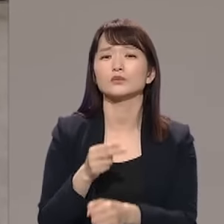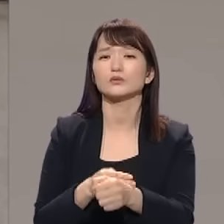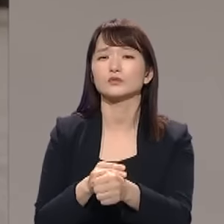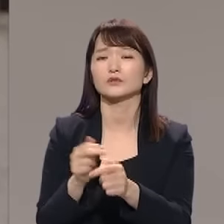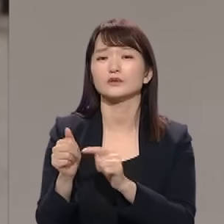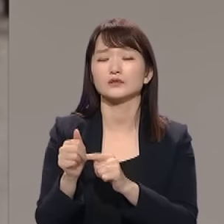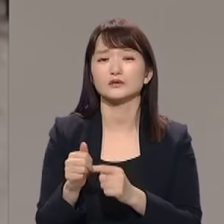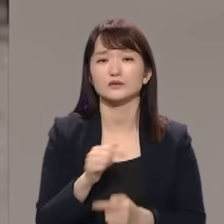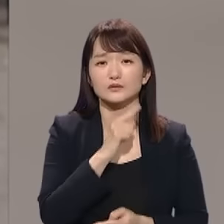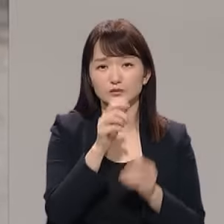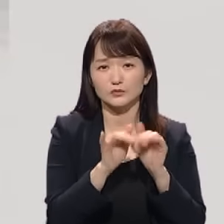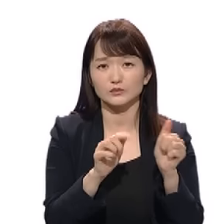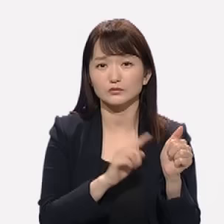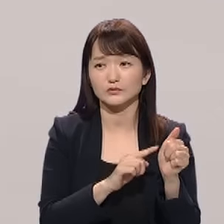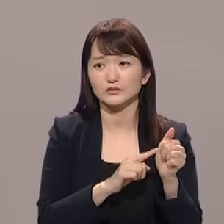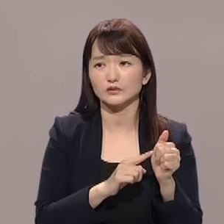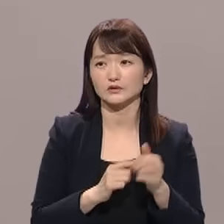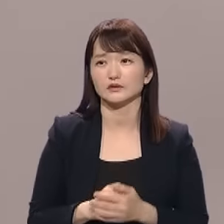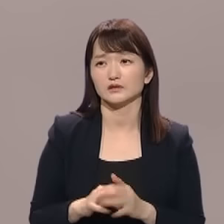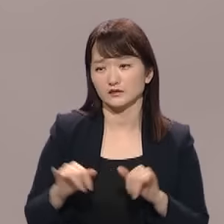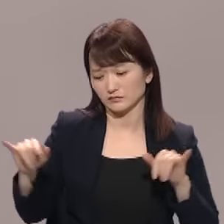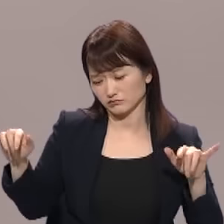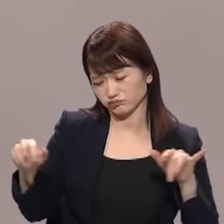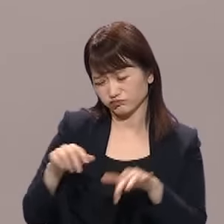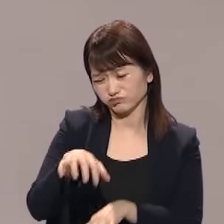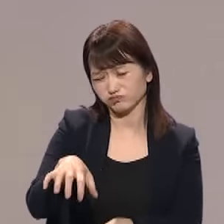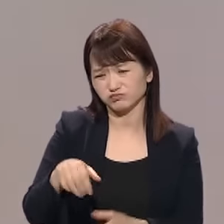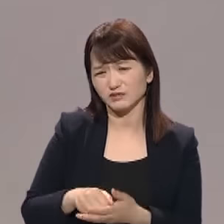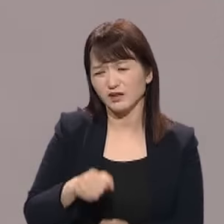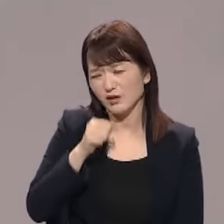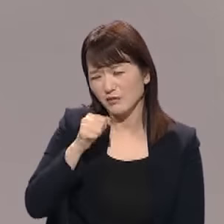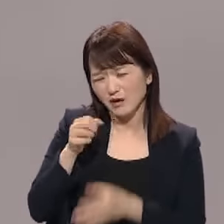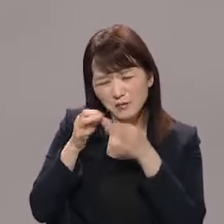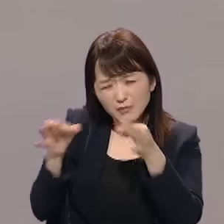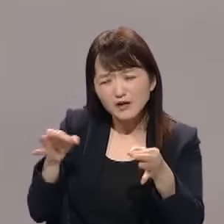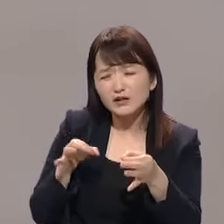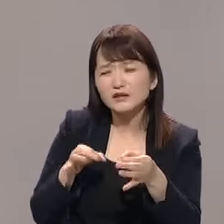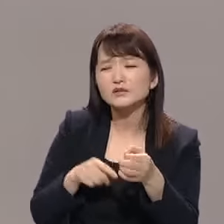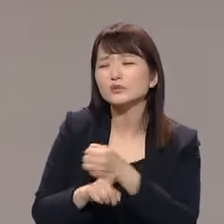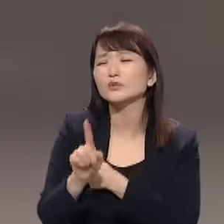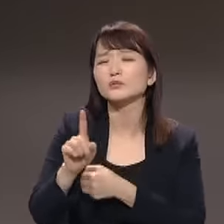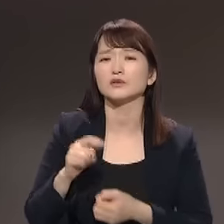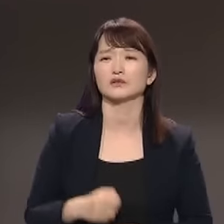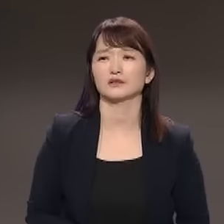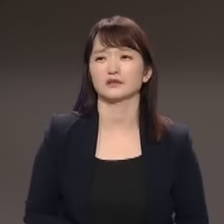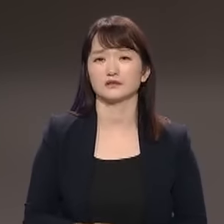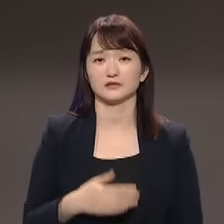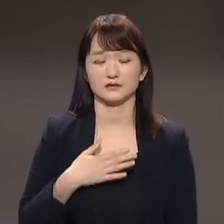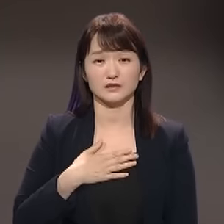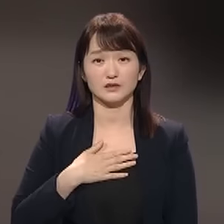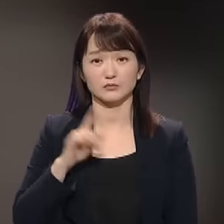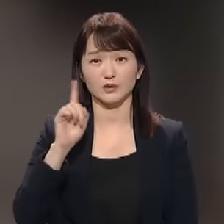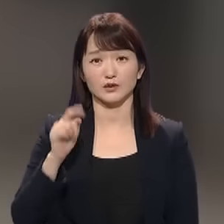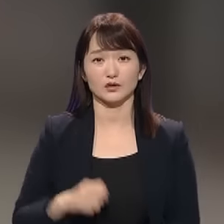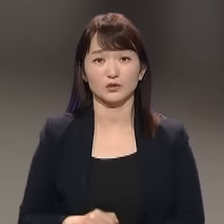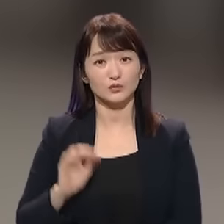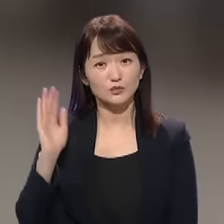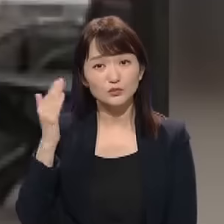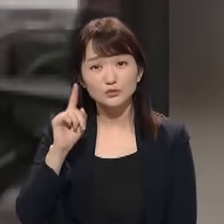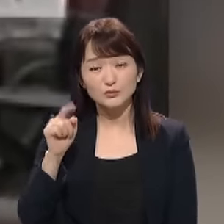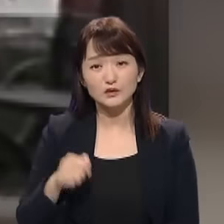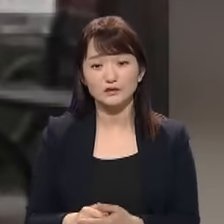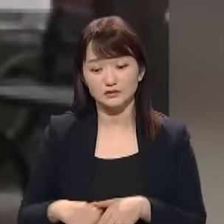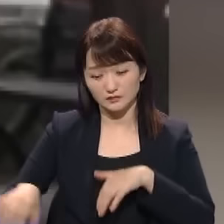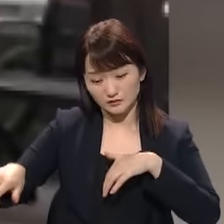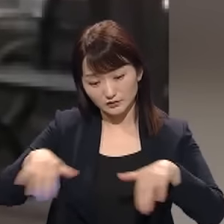일단 제보자님은 공공장소에서 뭐 하는 거냐 시끄러워 죽겠다 하셨는데 이분이 아니 나 지금 요즘 말로 버스킹하는 거예요 이거 왜 이리야